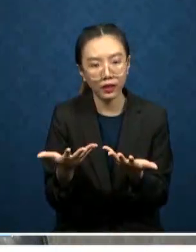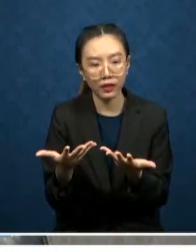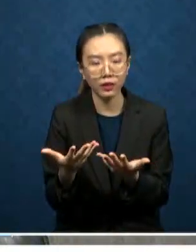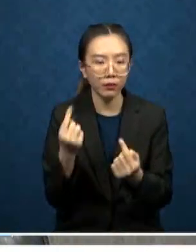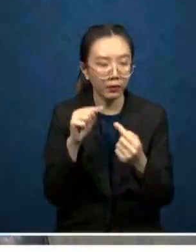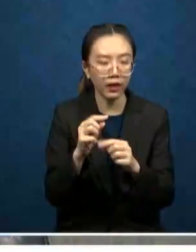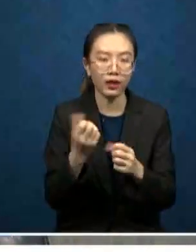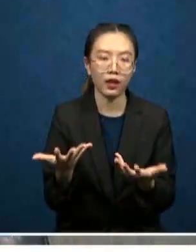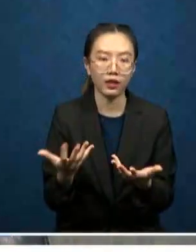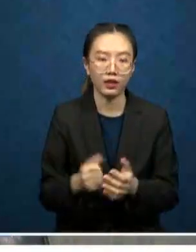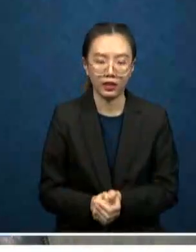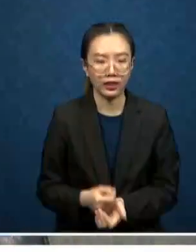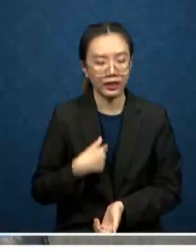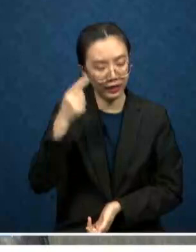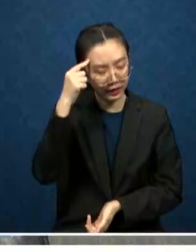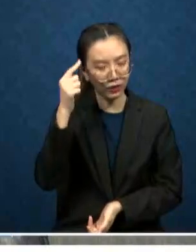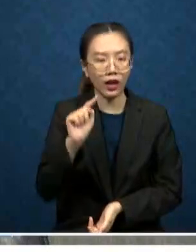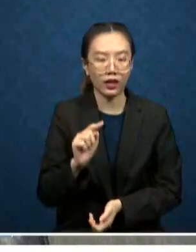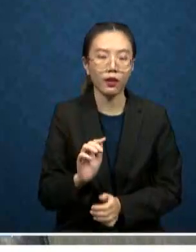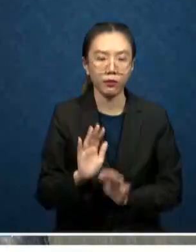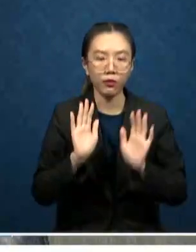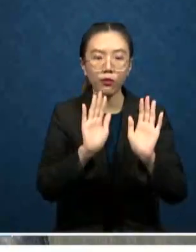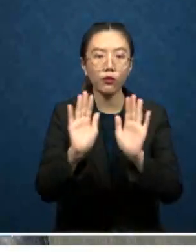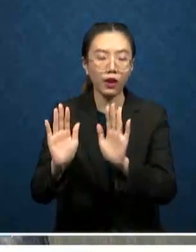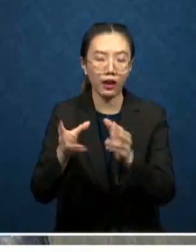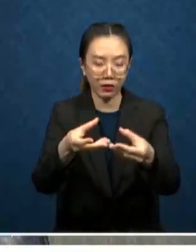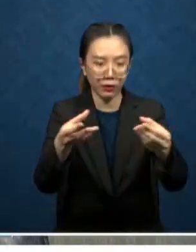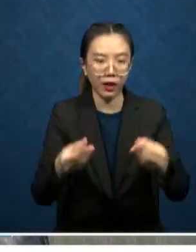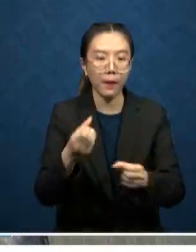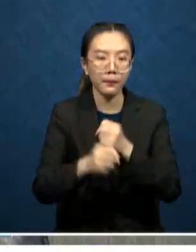ไรผมคิดว่าตรงเนี้ยน่าจะเป็นประโยชน์ฝากเอาไว้สำหรับรายงานในปีหน้าครับขอบคุณครับ